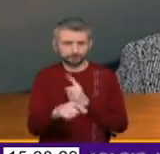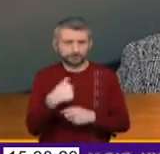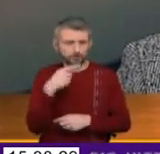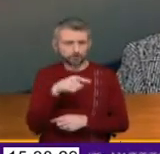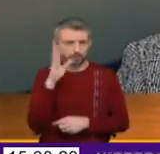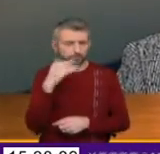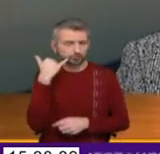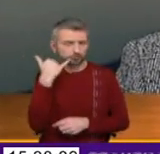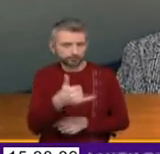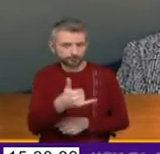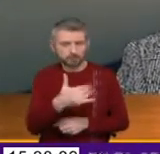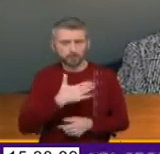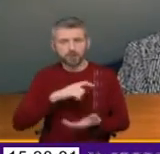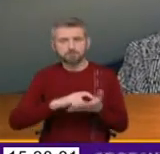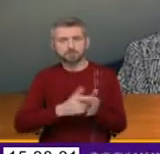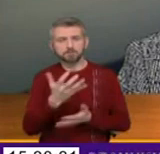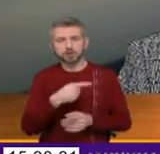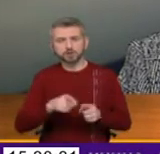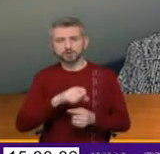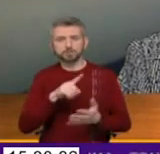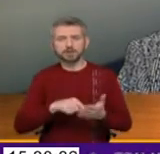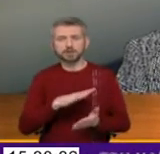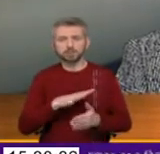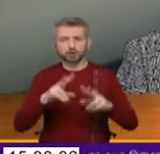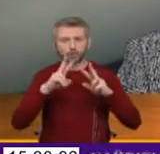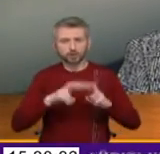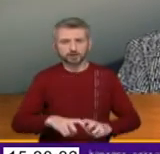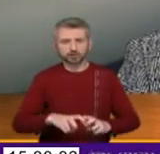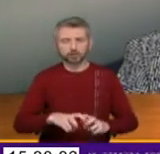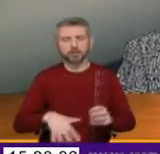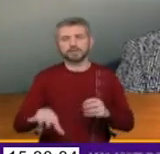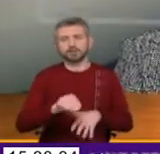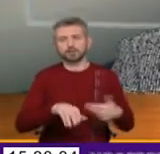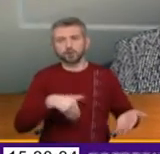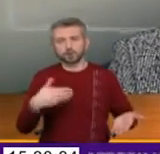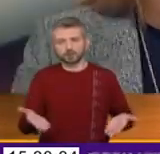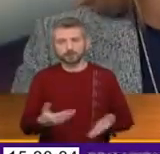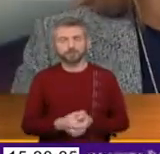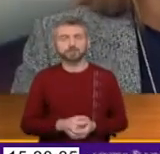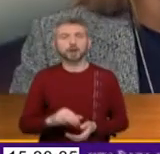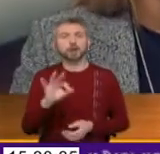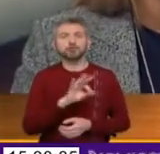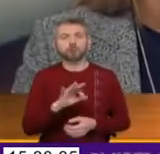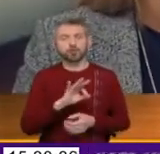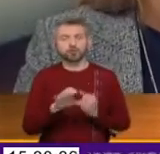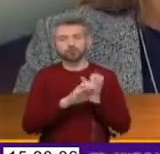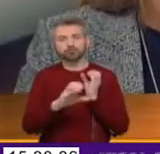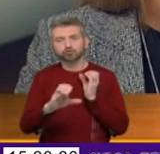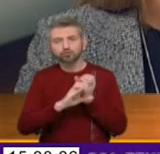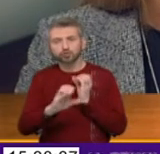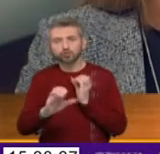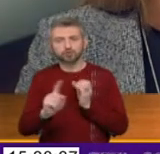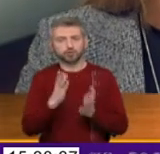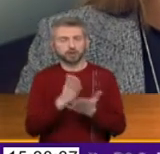перетелефонують з приймальні моєї, щоб це питання було вже таке досліджено зі всіх боків. Щодо комунікації, які є